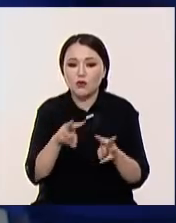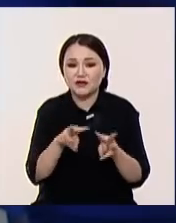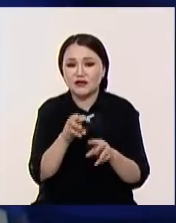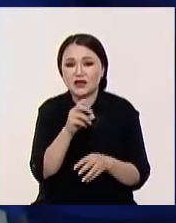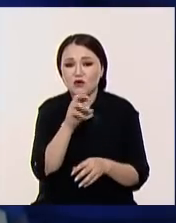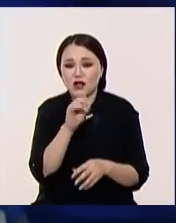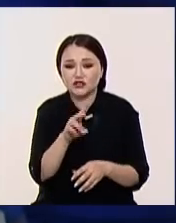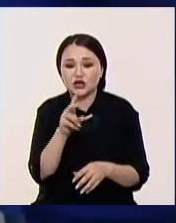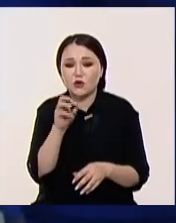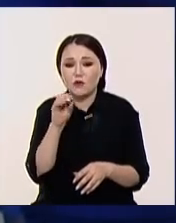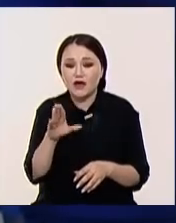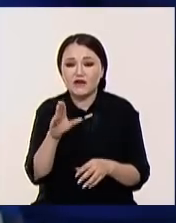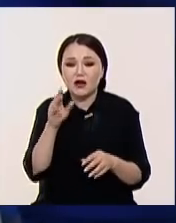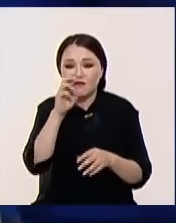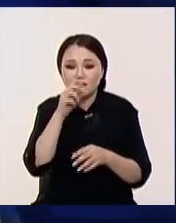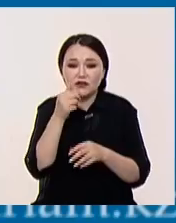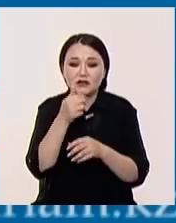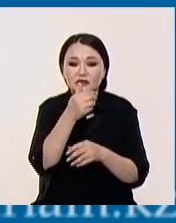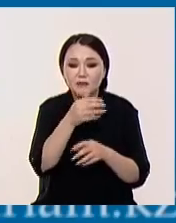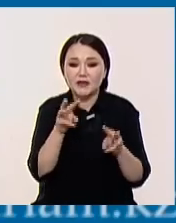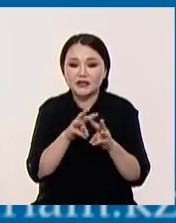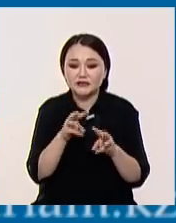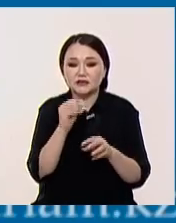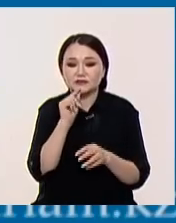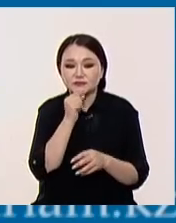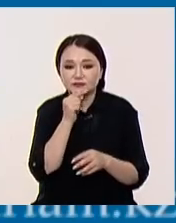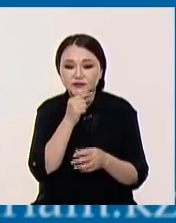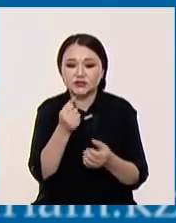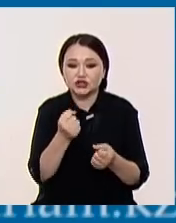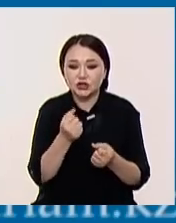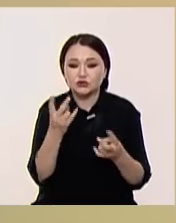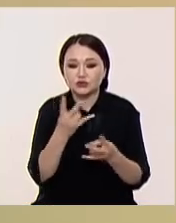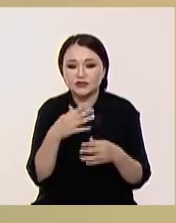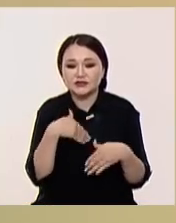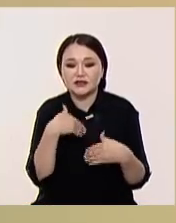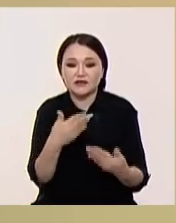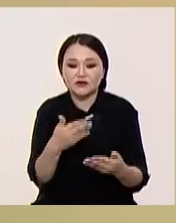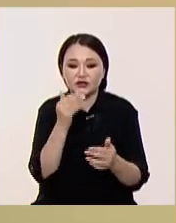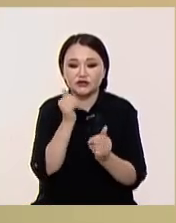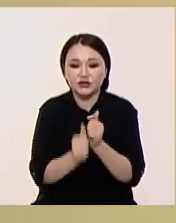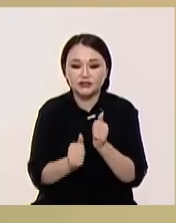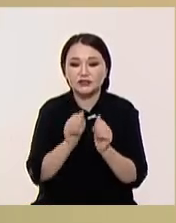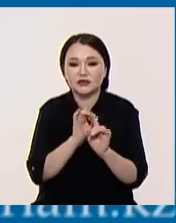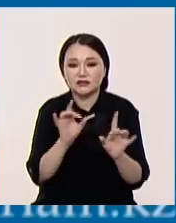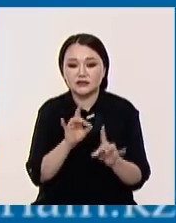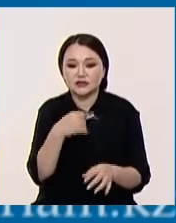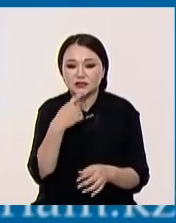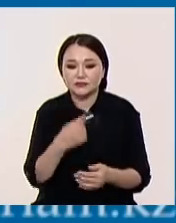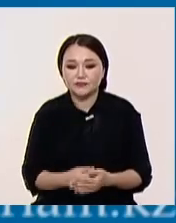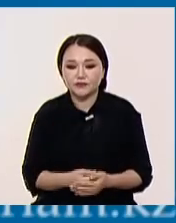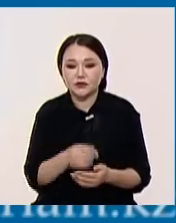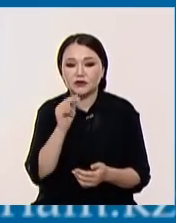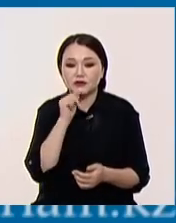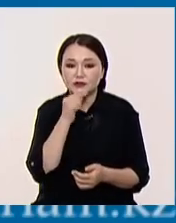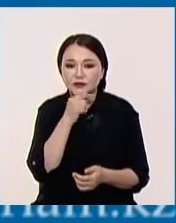Ерұлан Жамаубаев үкіметте министрлерге ақшаны үнемдеп ұстау керек деген кеңес жиі айтылады дейді. Үнемді пайдалану